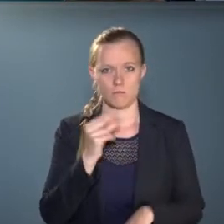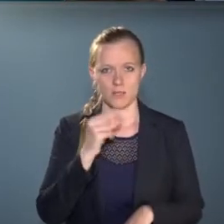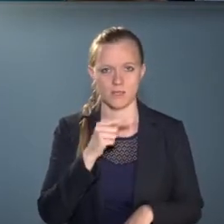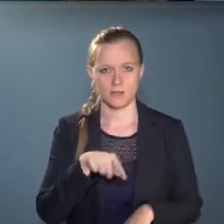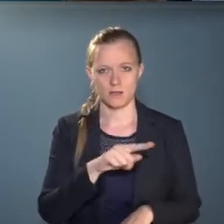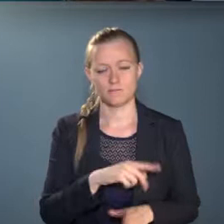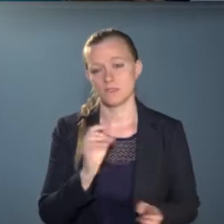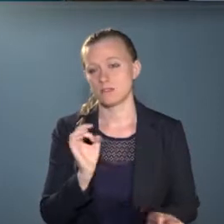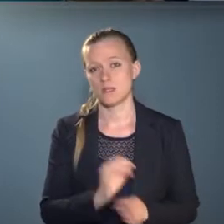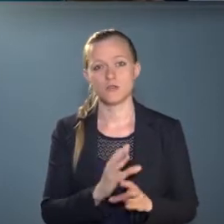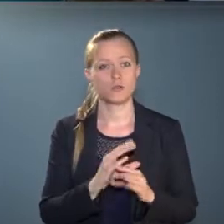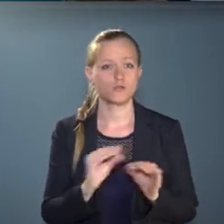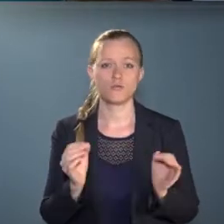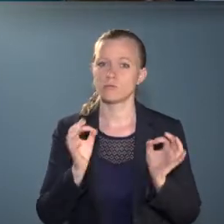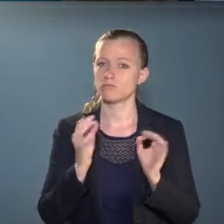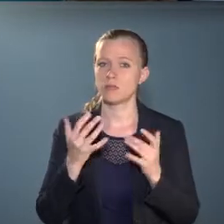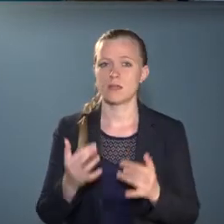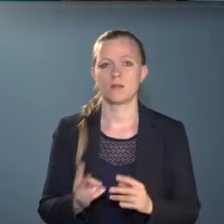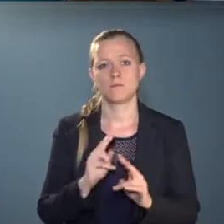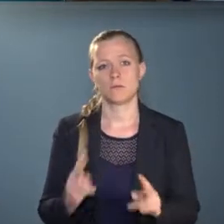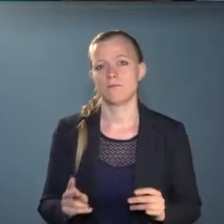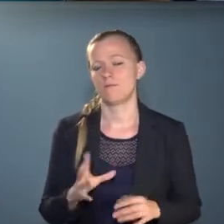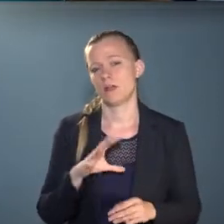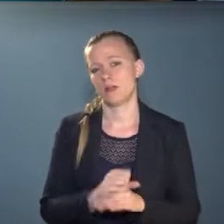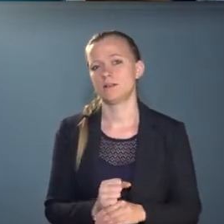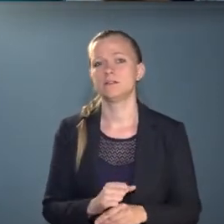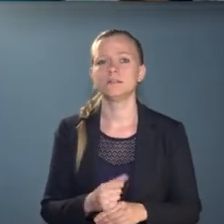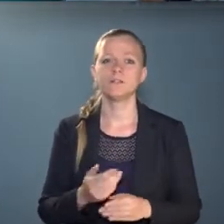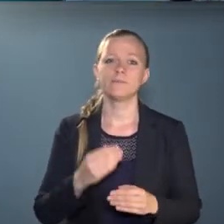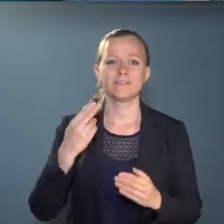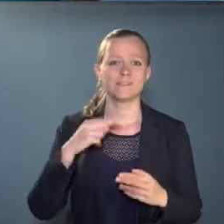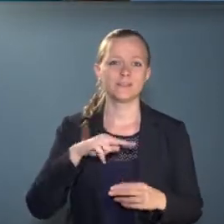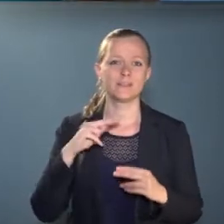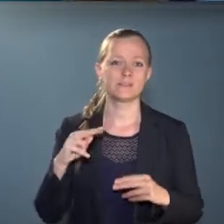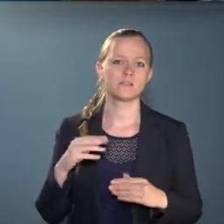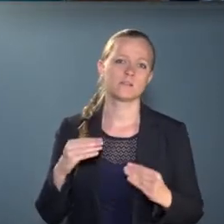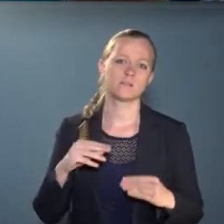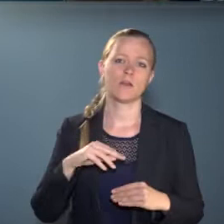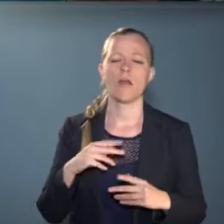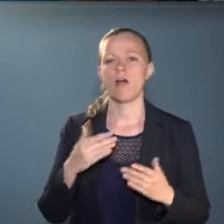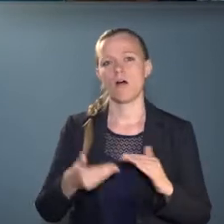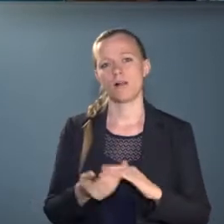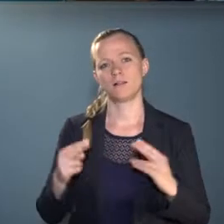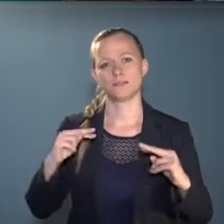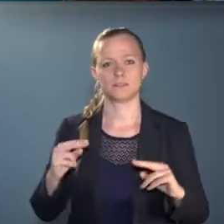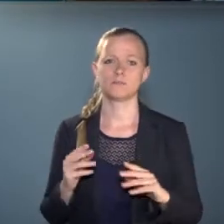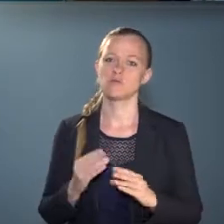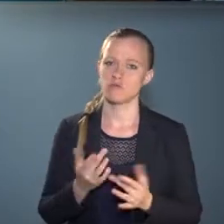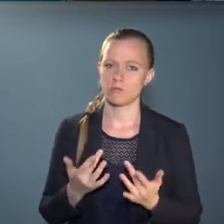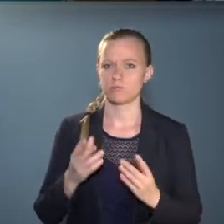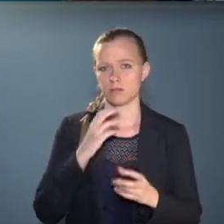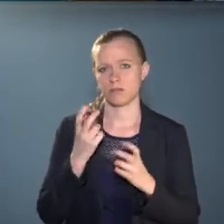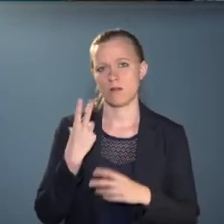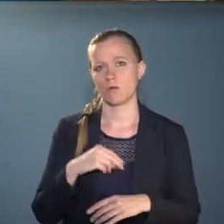És hála Istennek nagyon remek eredményeket tudtunk ezen elérni. Tisztjeink, altisztjeink zöme kiválóan beszél angolul, és meg is állja a helyét a